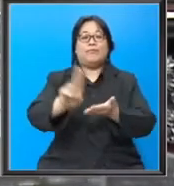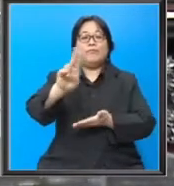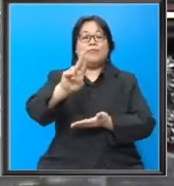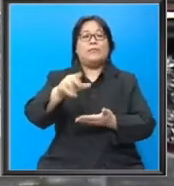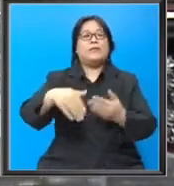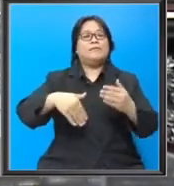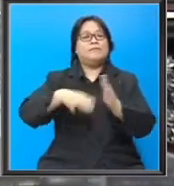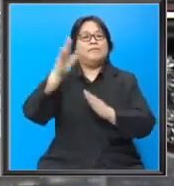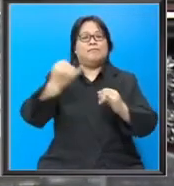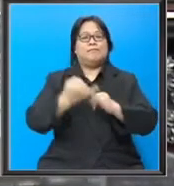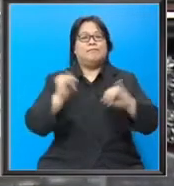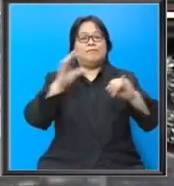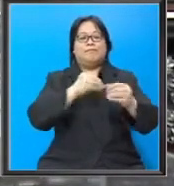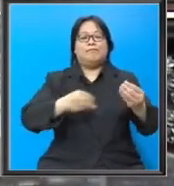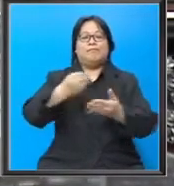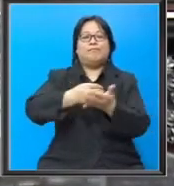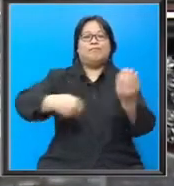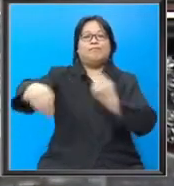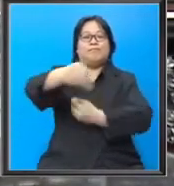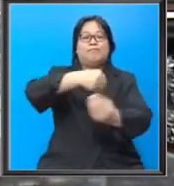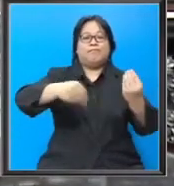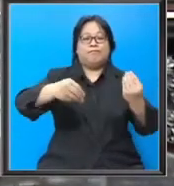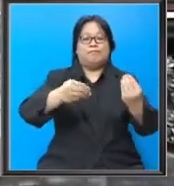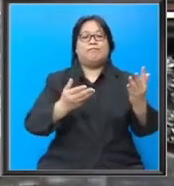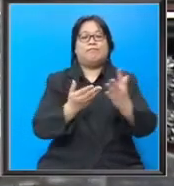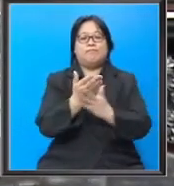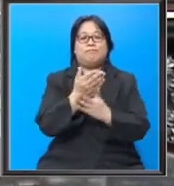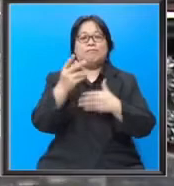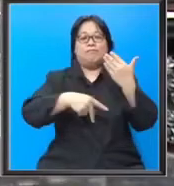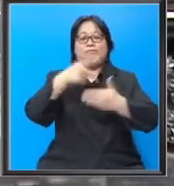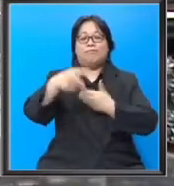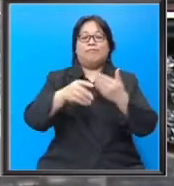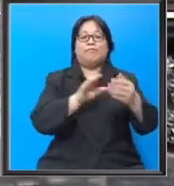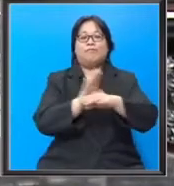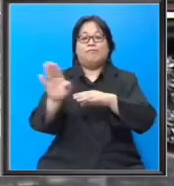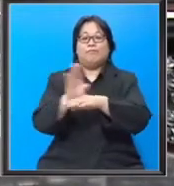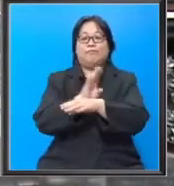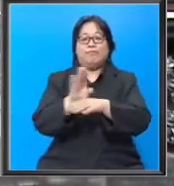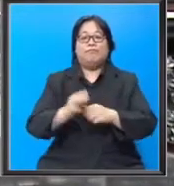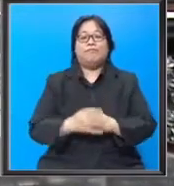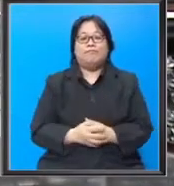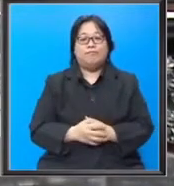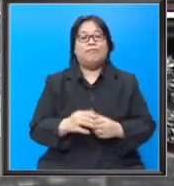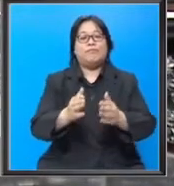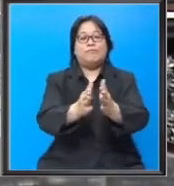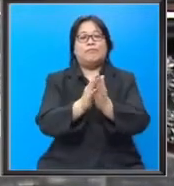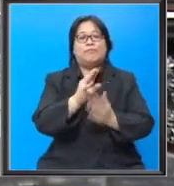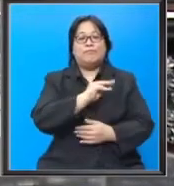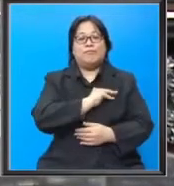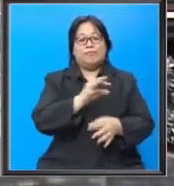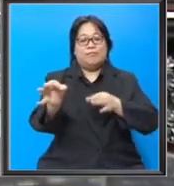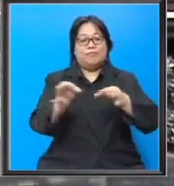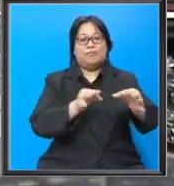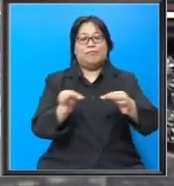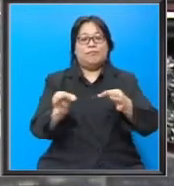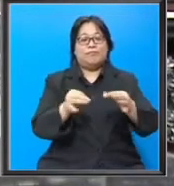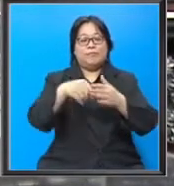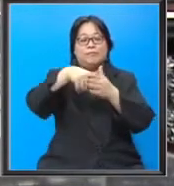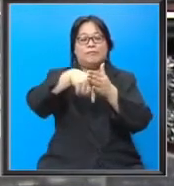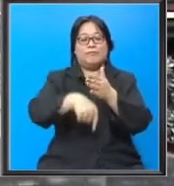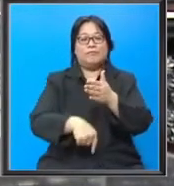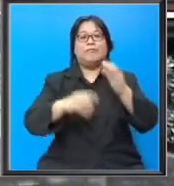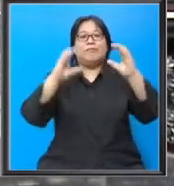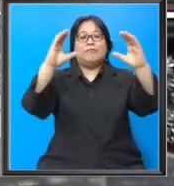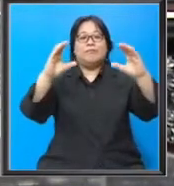model lebih pergi ke hari dan menjana pendapatan melalui program khusus kawanan mohon mencuri Jelaskan satupun